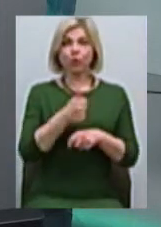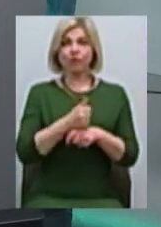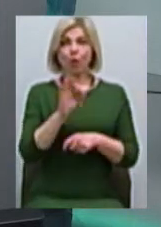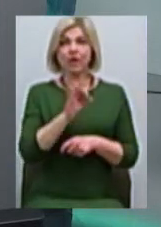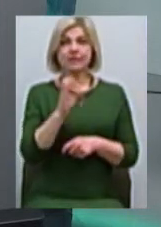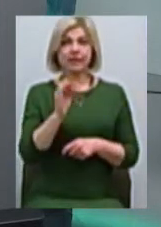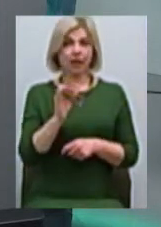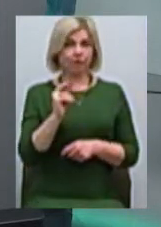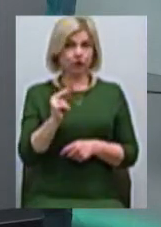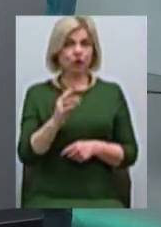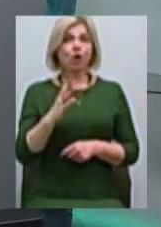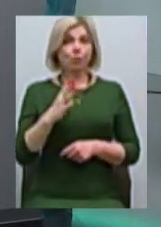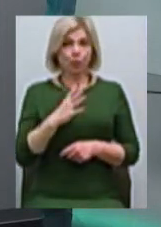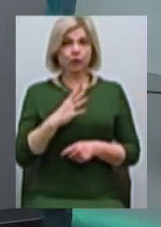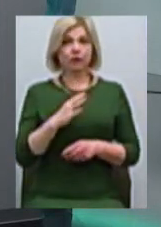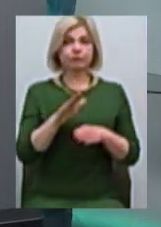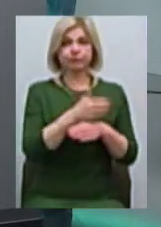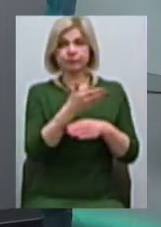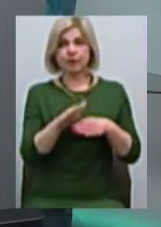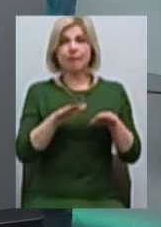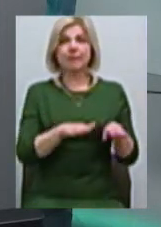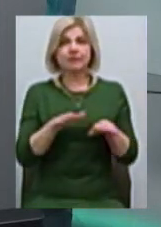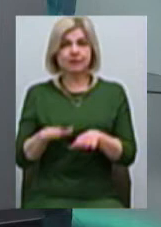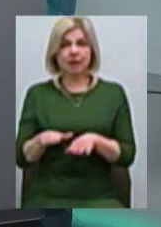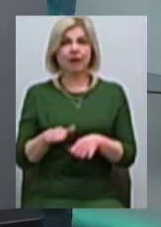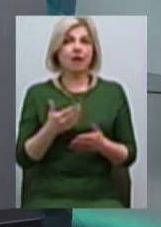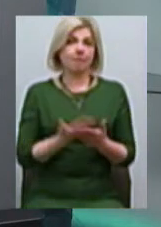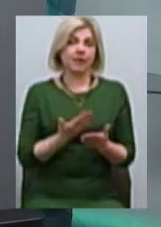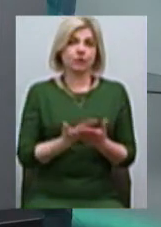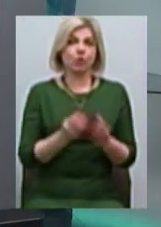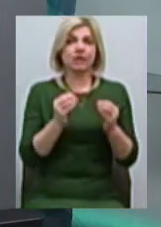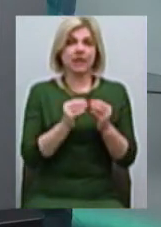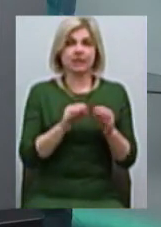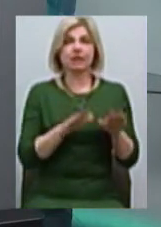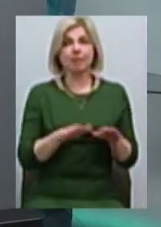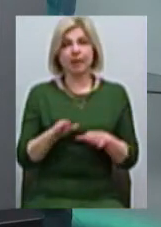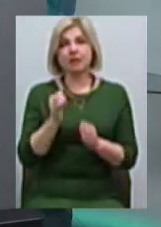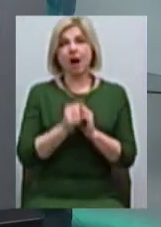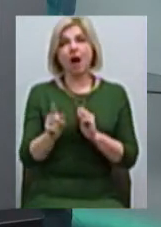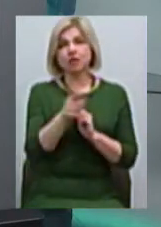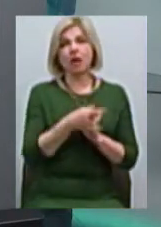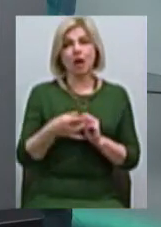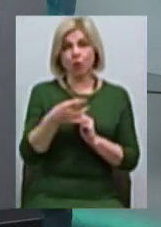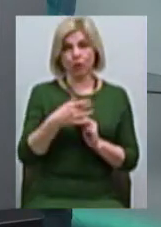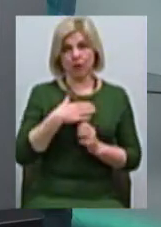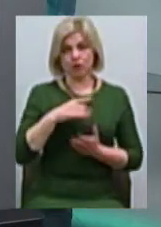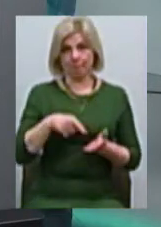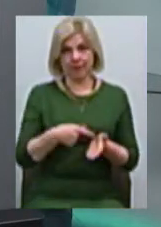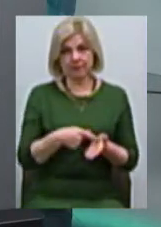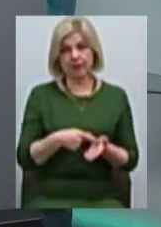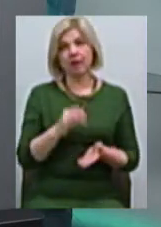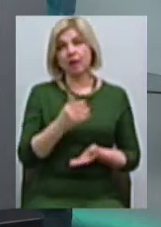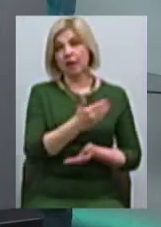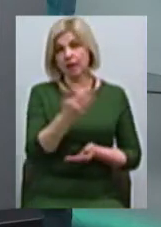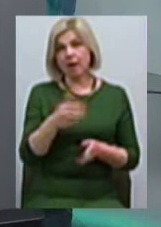Сінкевича, були просто розподілені місця. Це десь близько 10 місць на кожен район нашого міста. І їх